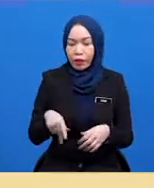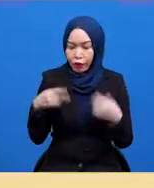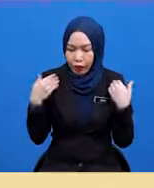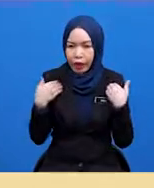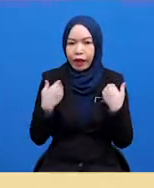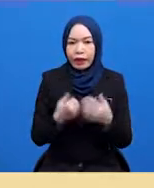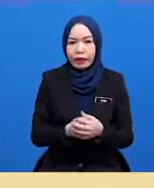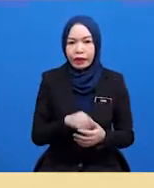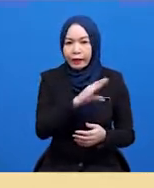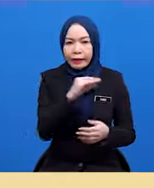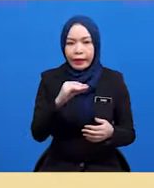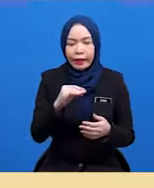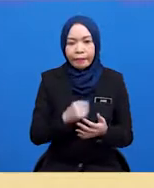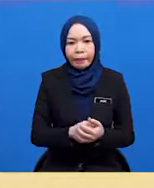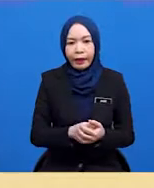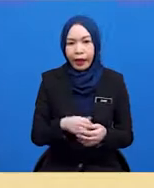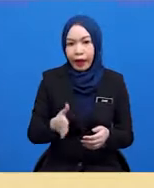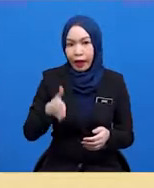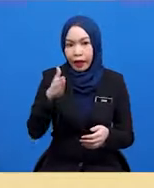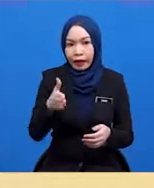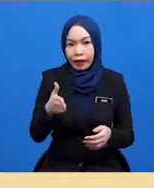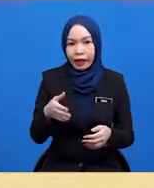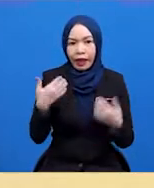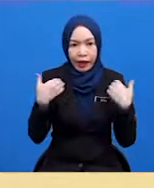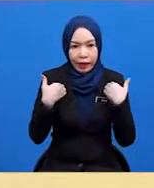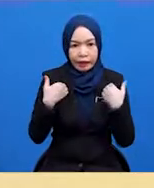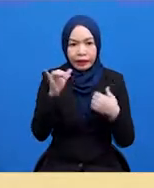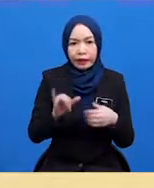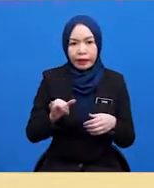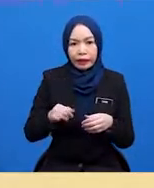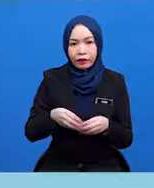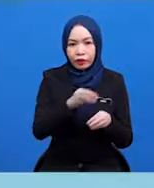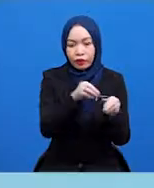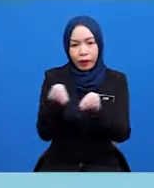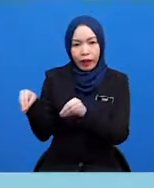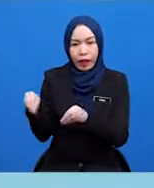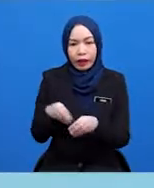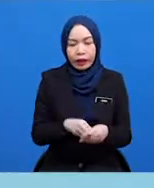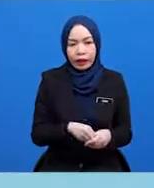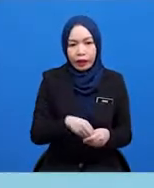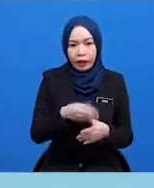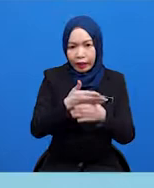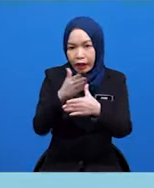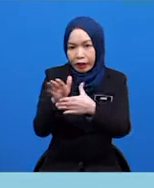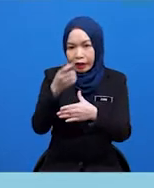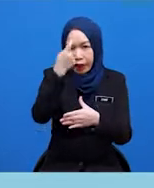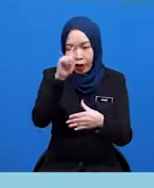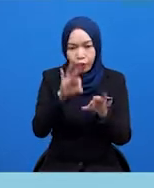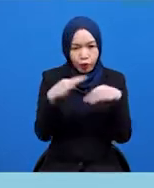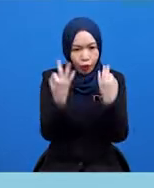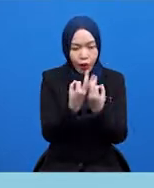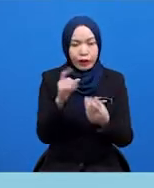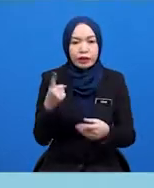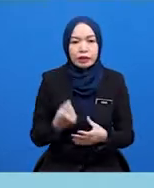akan diagihkan dalam kelompok ahli keluarga sahaja. Ciri keempat ialah penggunaan